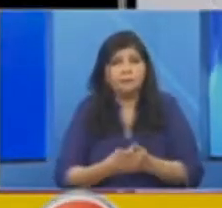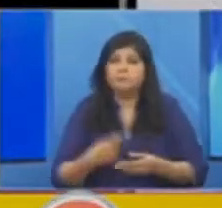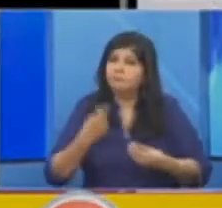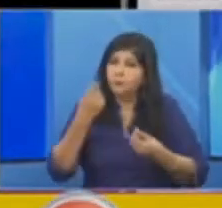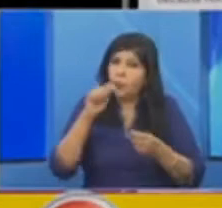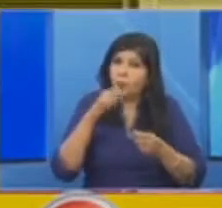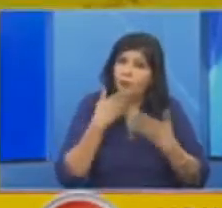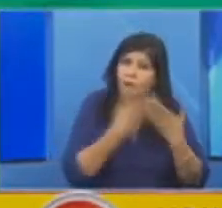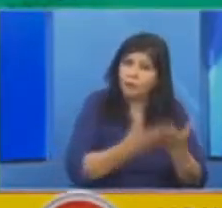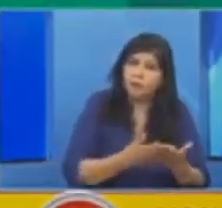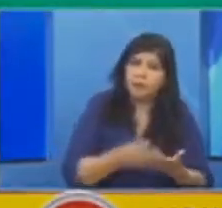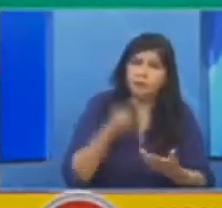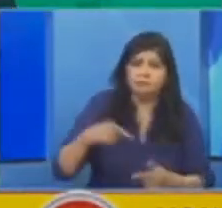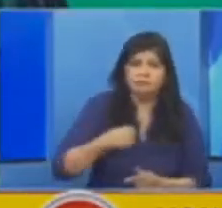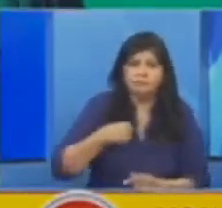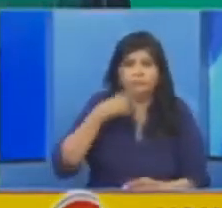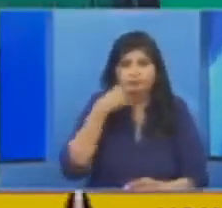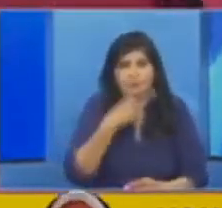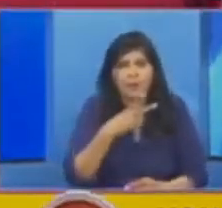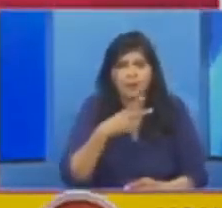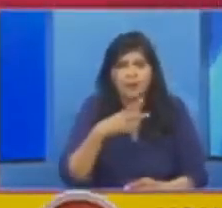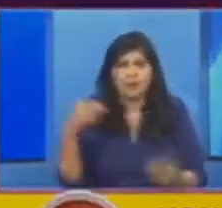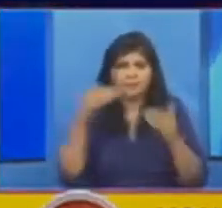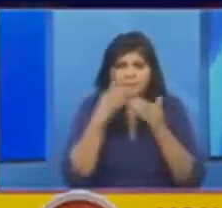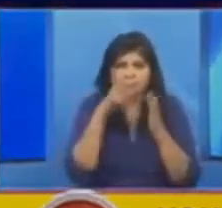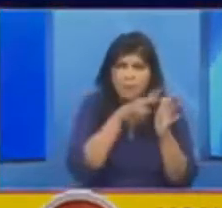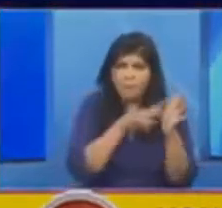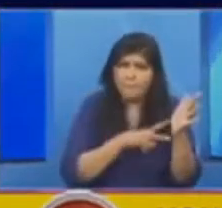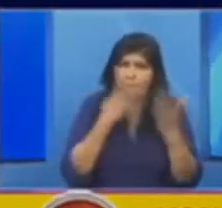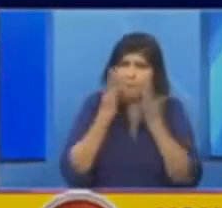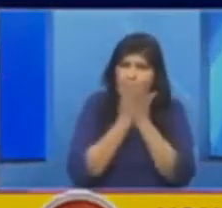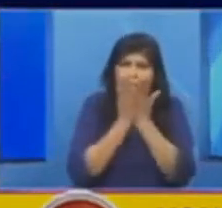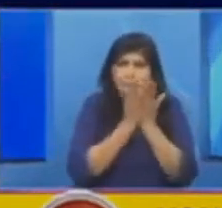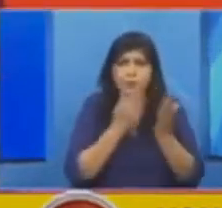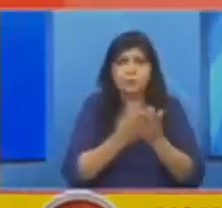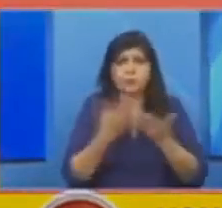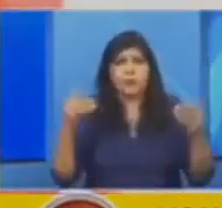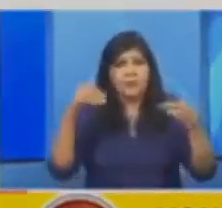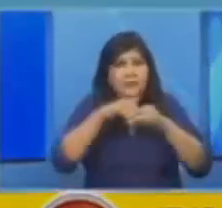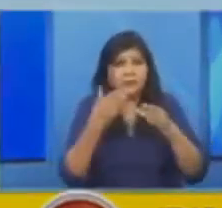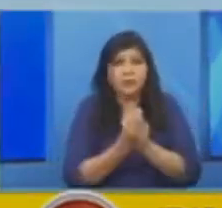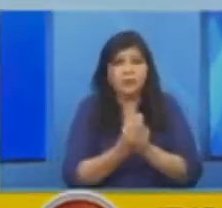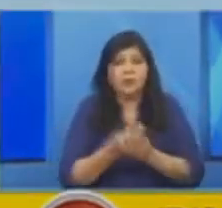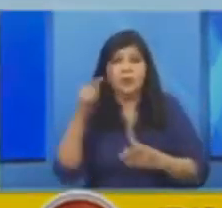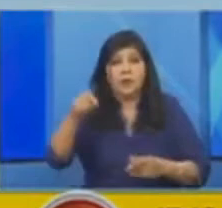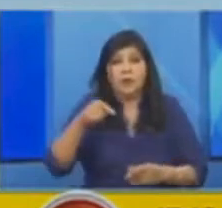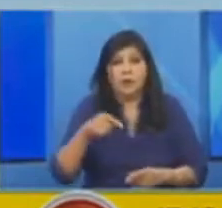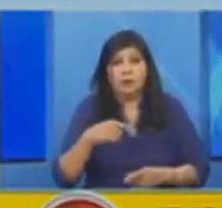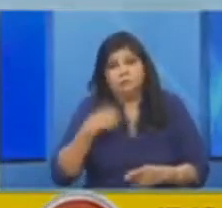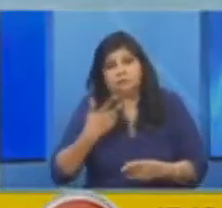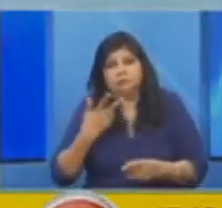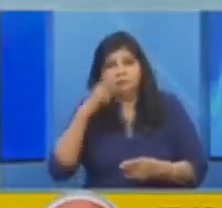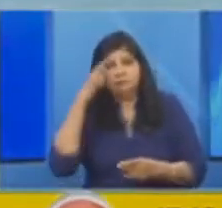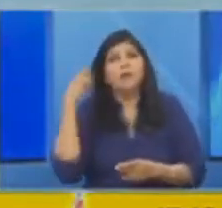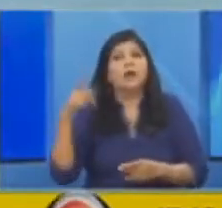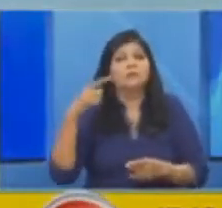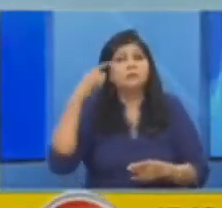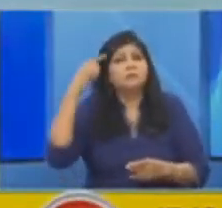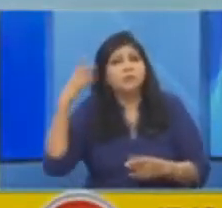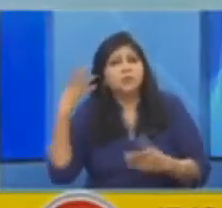इन एप्स के बारे में जाने और उनसे जुड़े हो सकता है आप भी ऐसा कुछ बनाने के लिए प्रेजित हो जाए